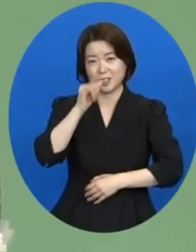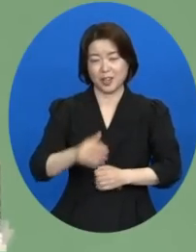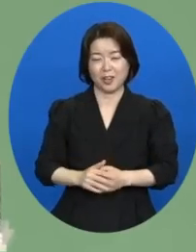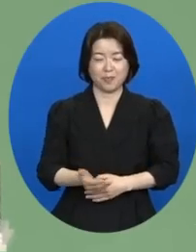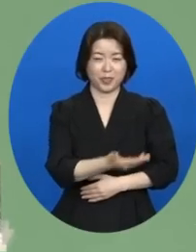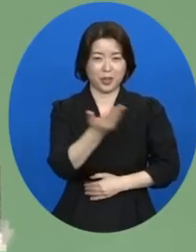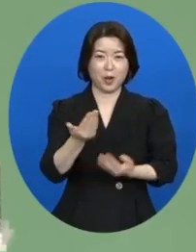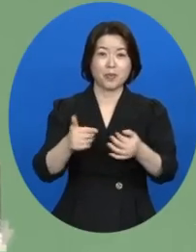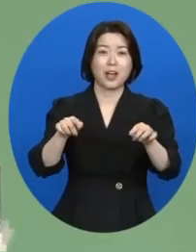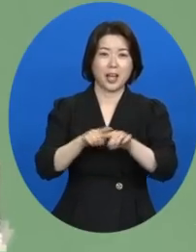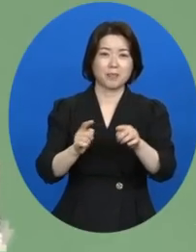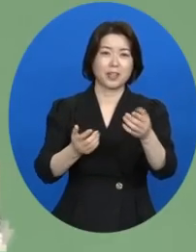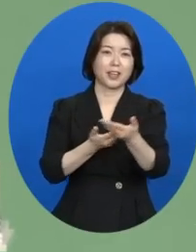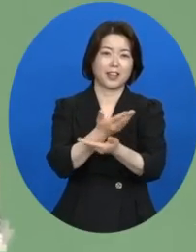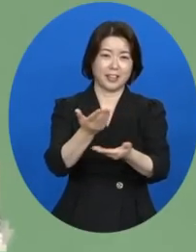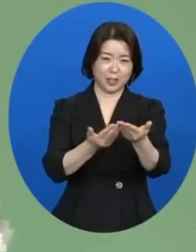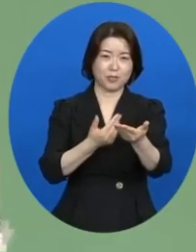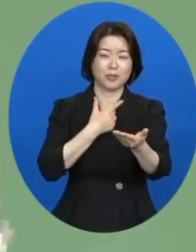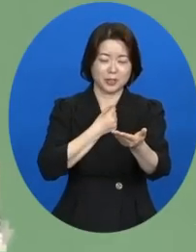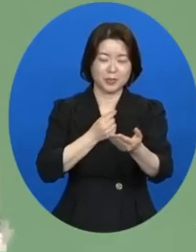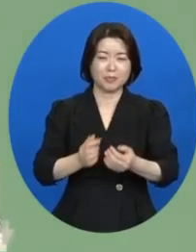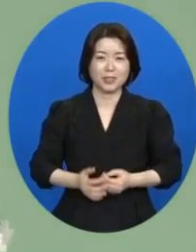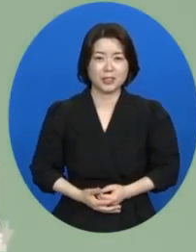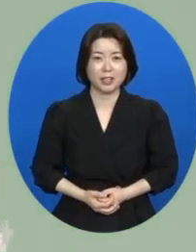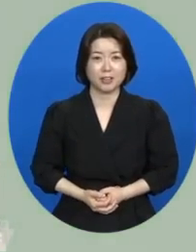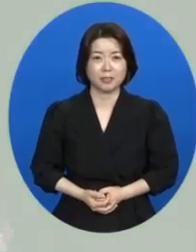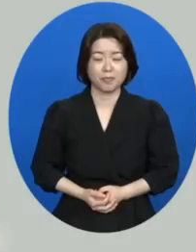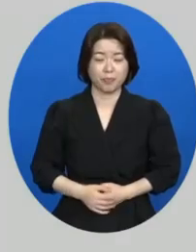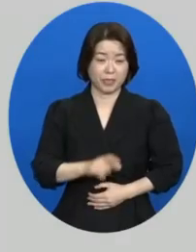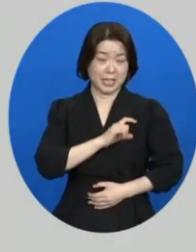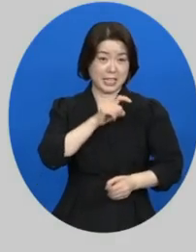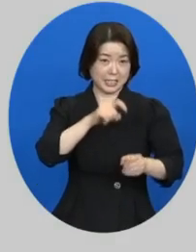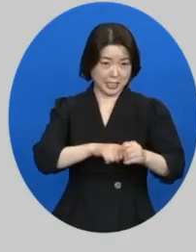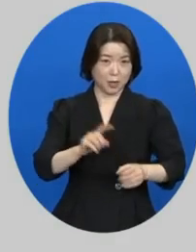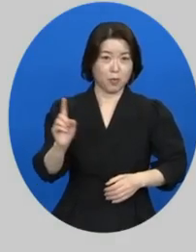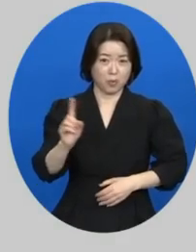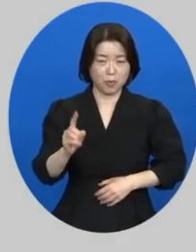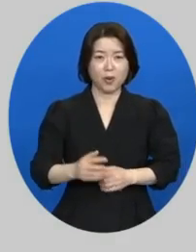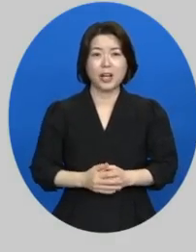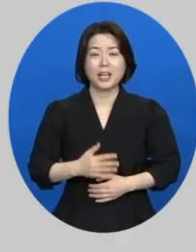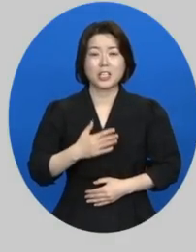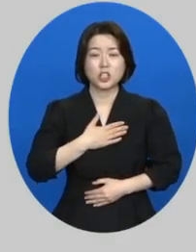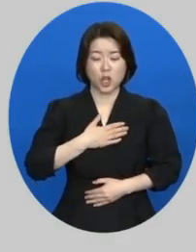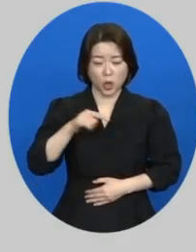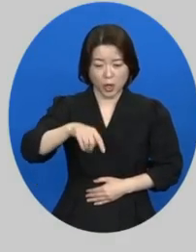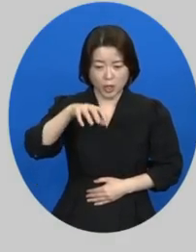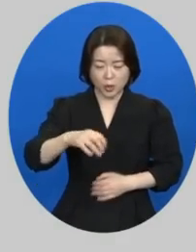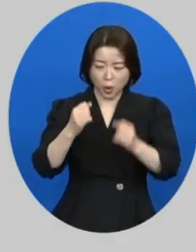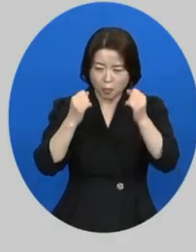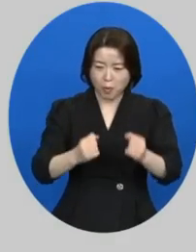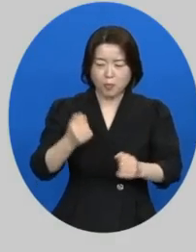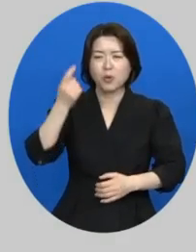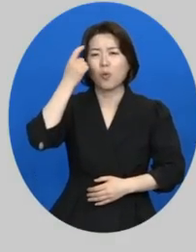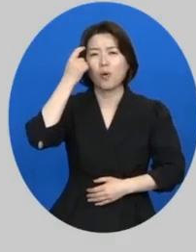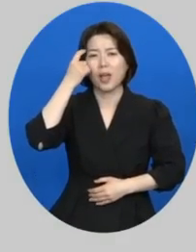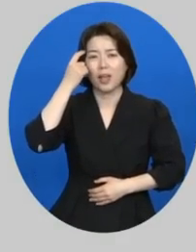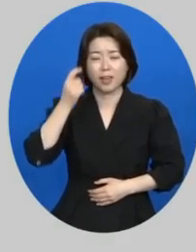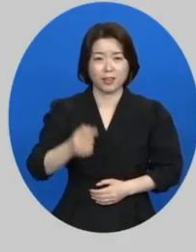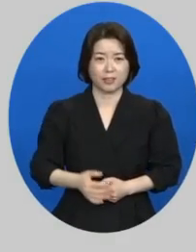여러분들과 함께 나누겠습니다. 제목은 저는 왜 이곳에 있습니까? 입니다.